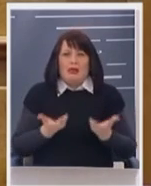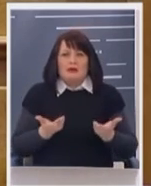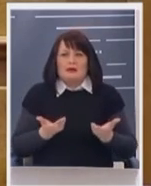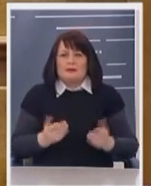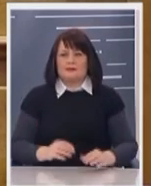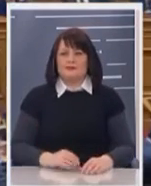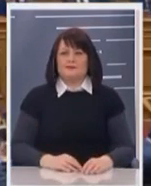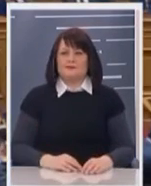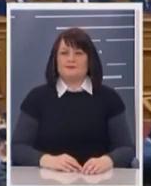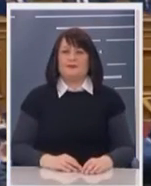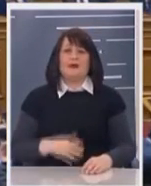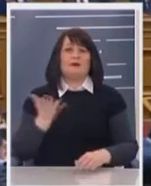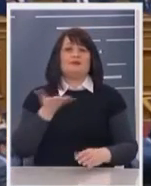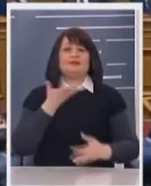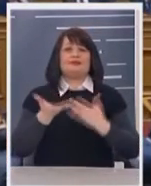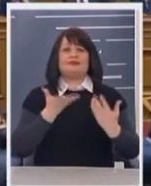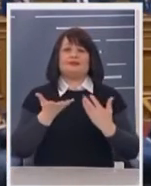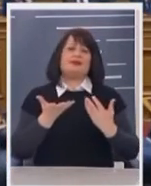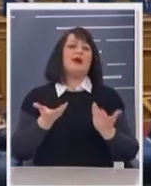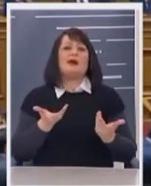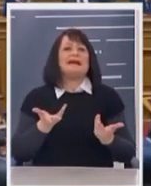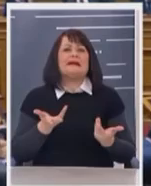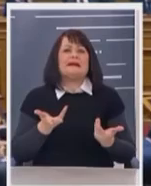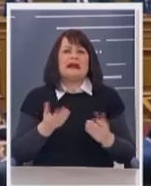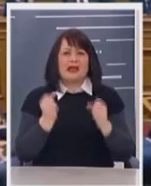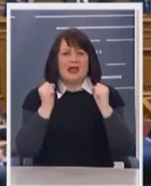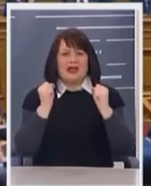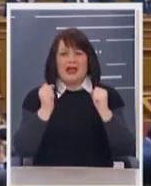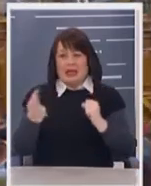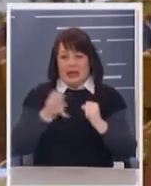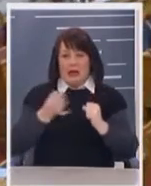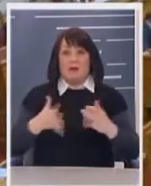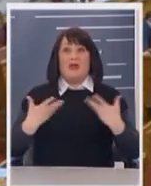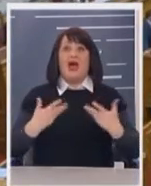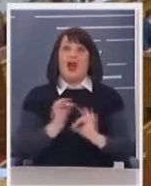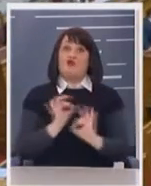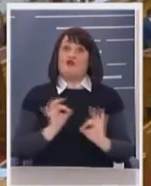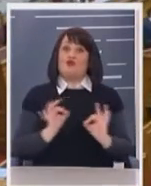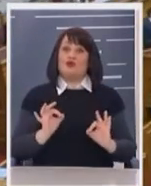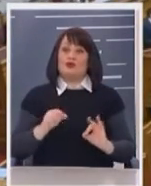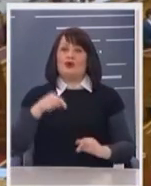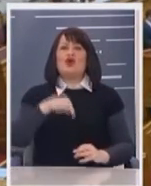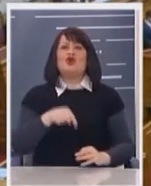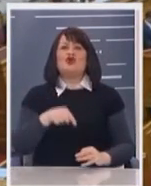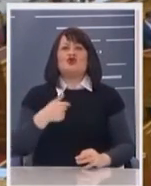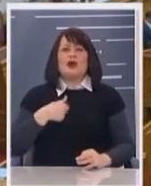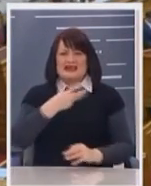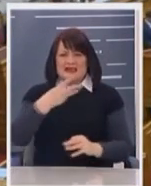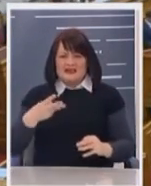Και βεβαίως το αφήγημα είναι ότι η υγεία ήταν μια χαρά, αλλά τώρα που ήρθαμε εμείς η